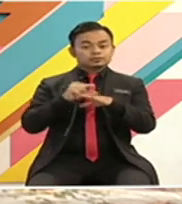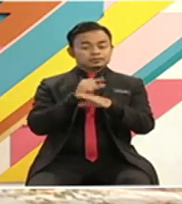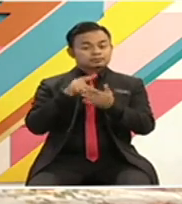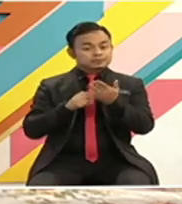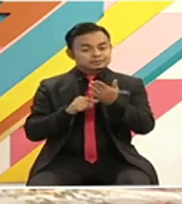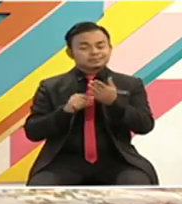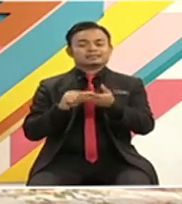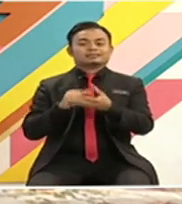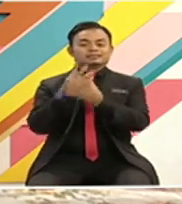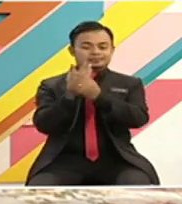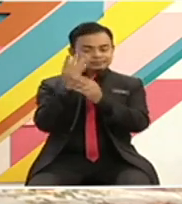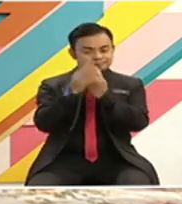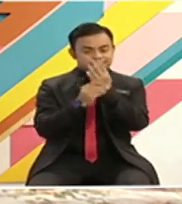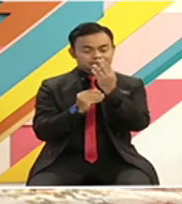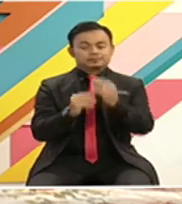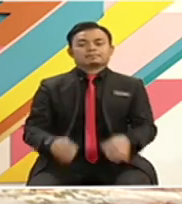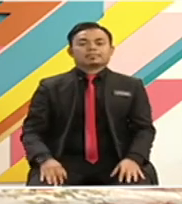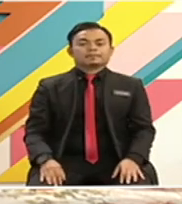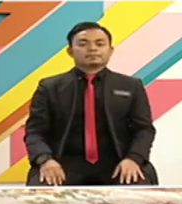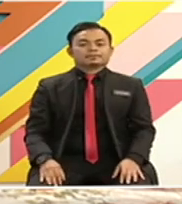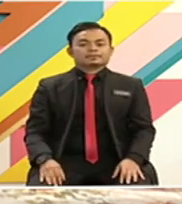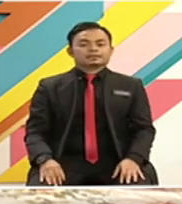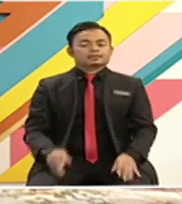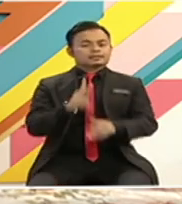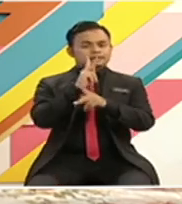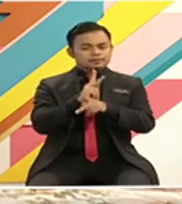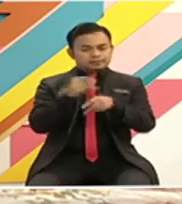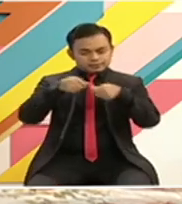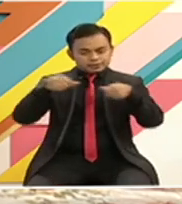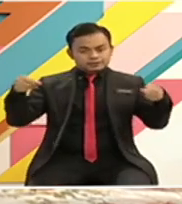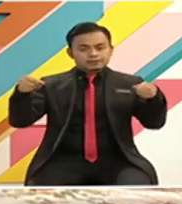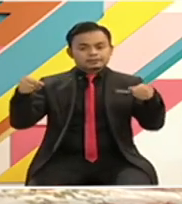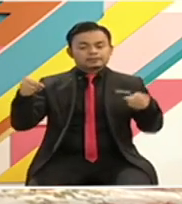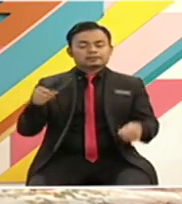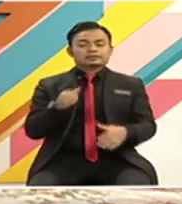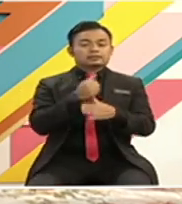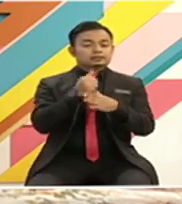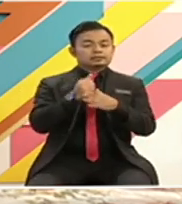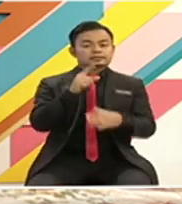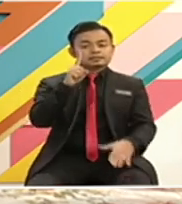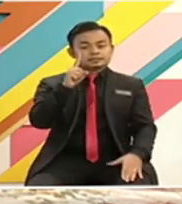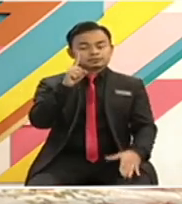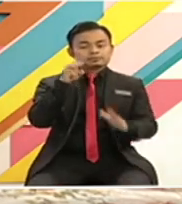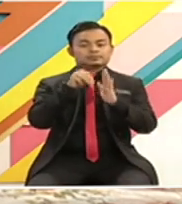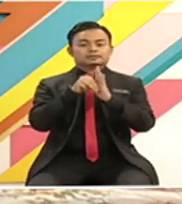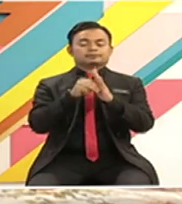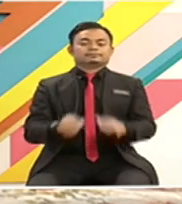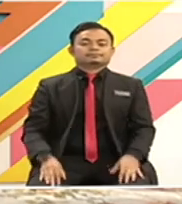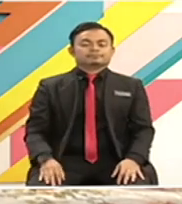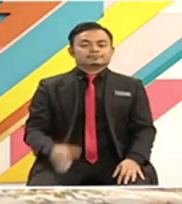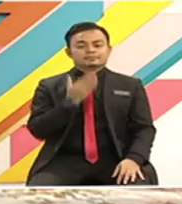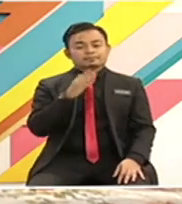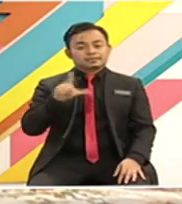love-love orange dan juga katakan jarak fiskal sekurang-kurangnya satu Mita antara satu sama lain by